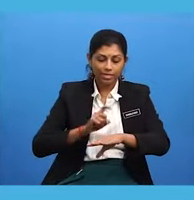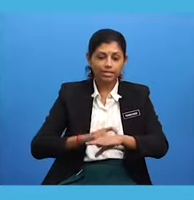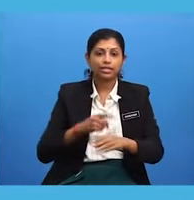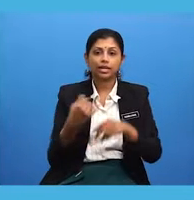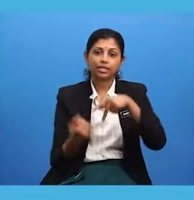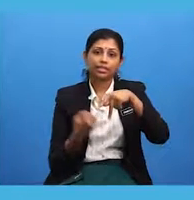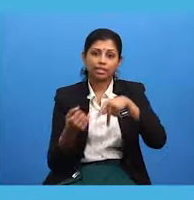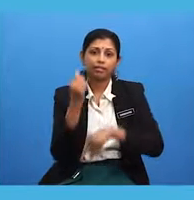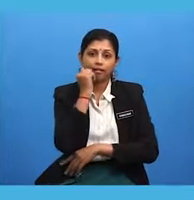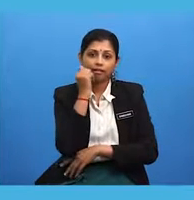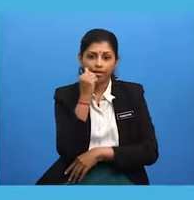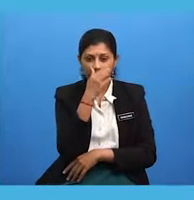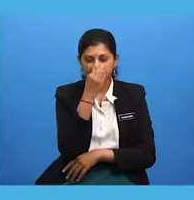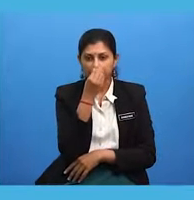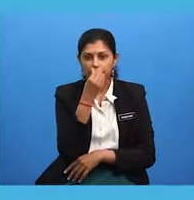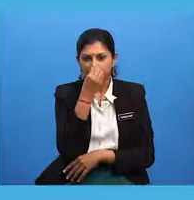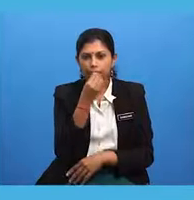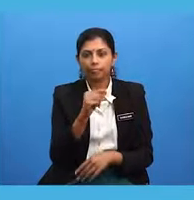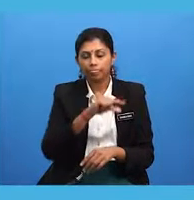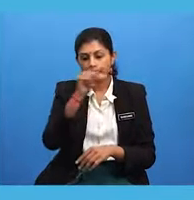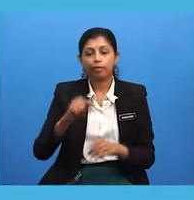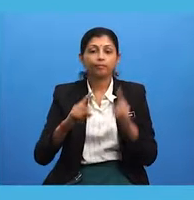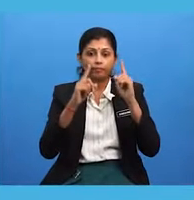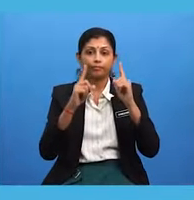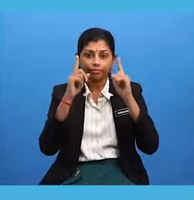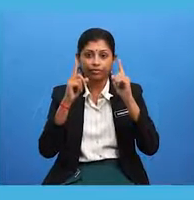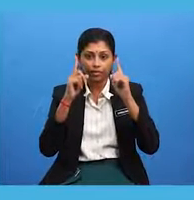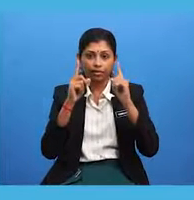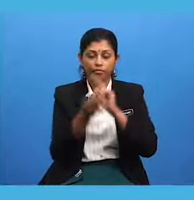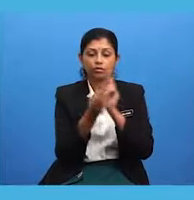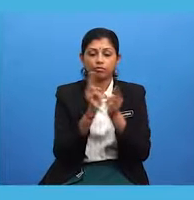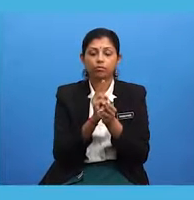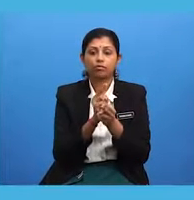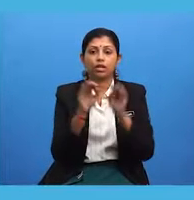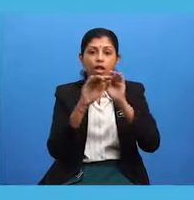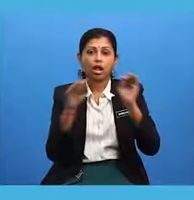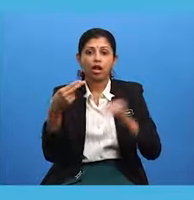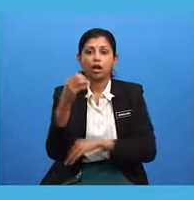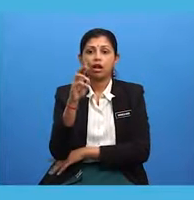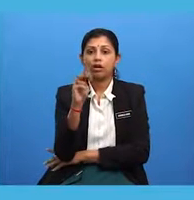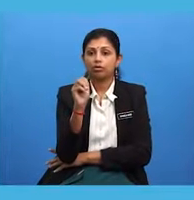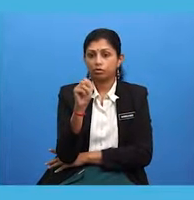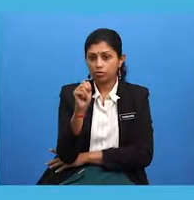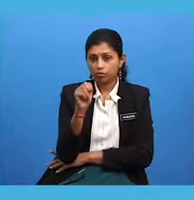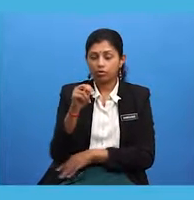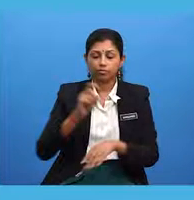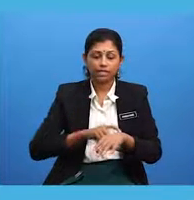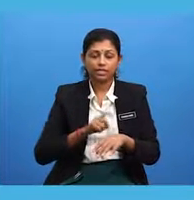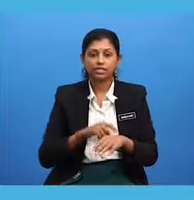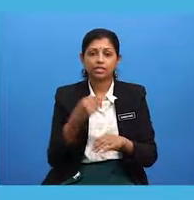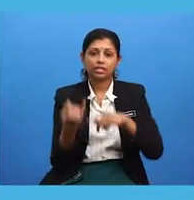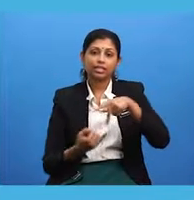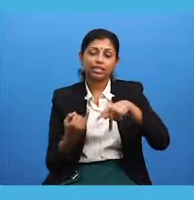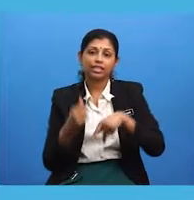Graf ini menunjukkan perubahan aras hormon semasa kita haid dan